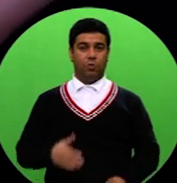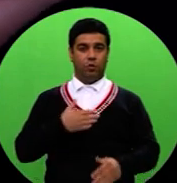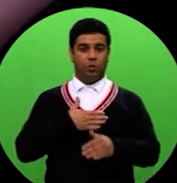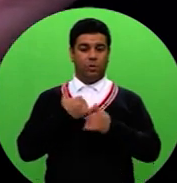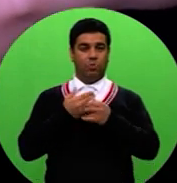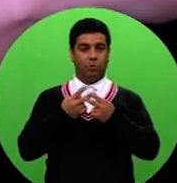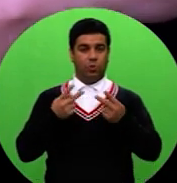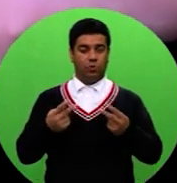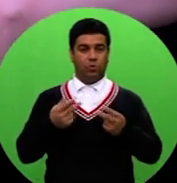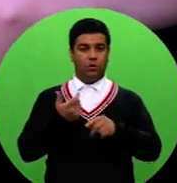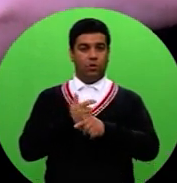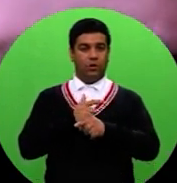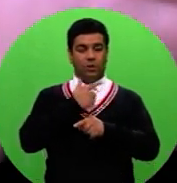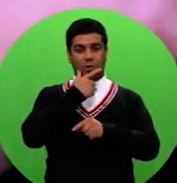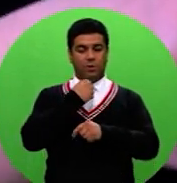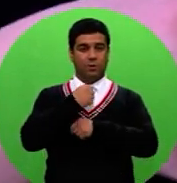Вот у нас